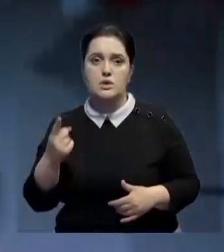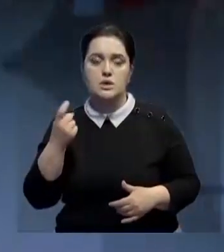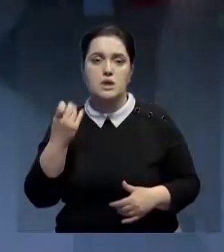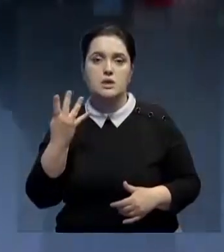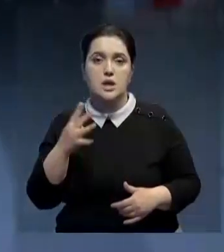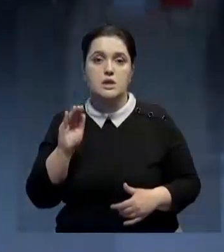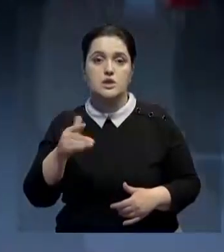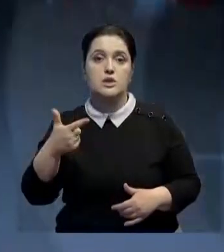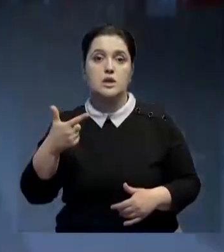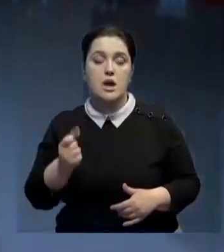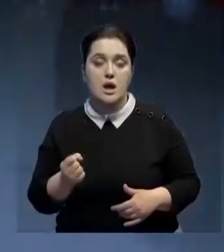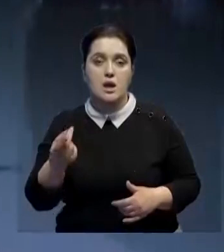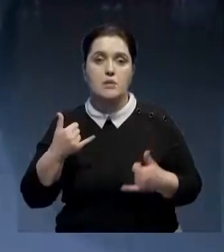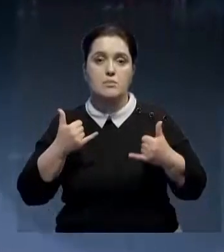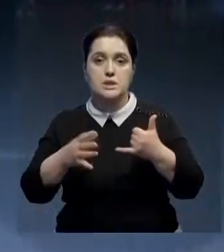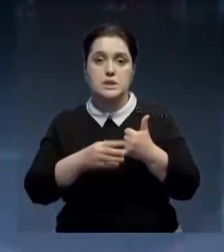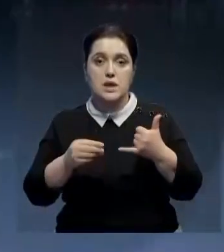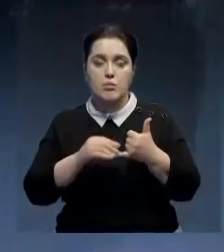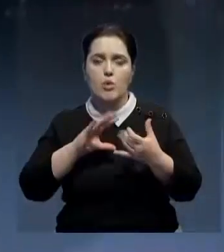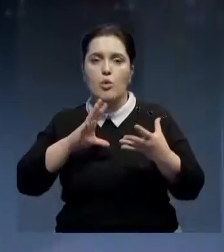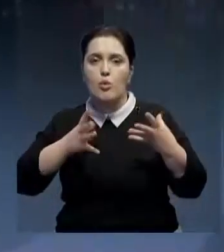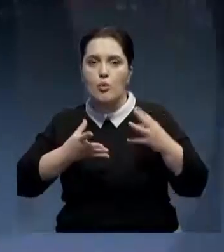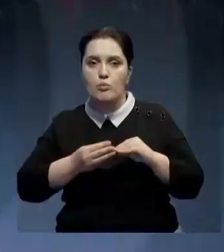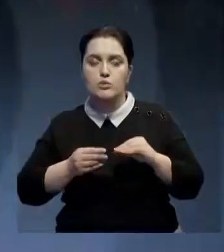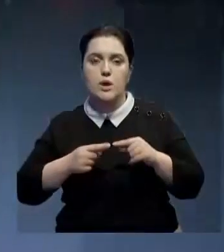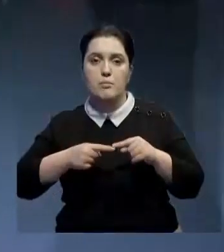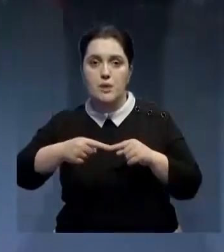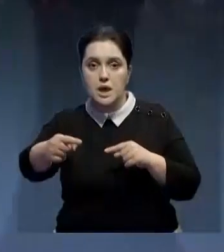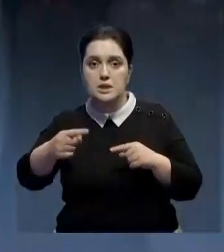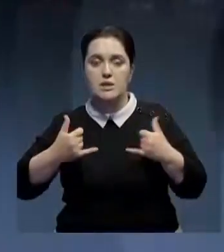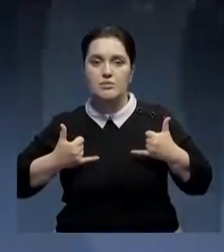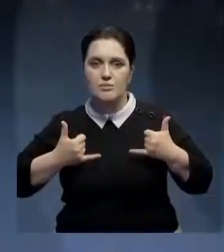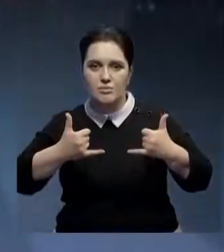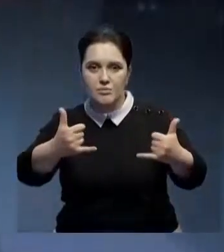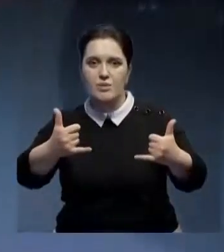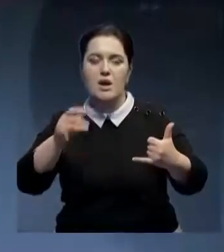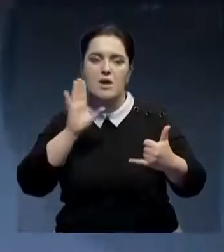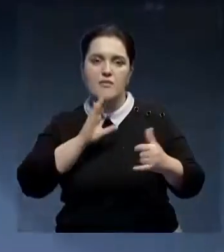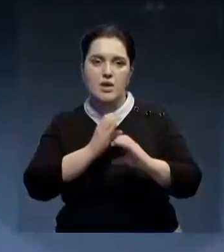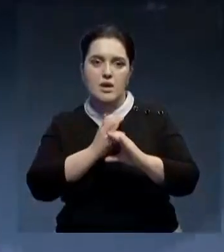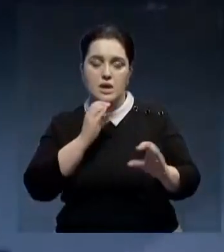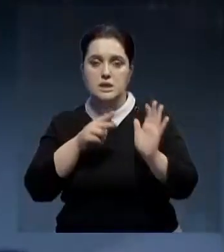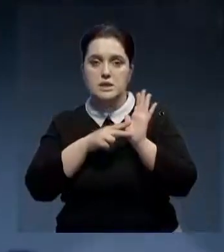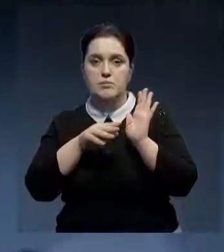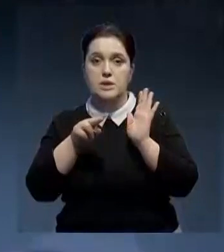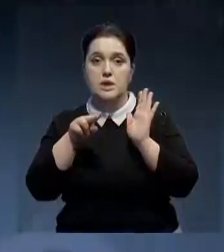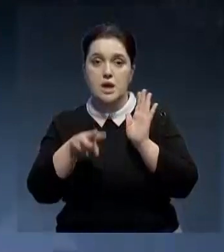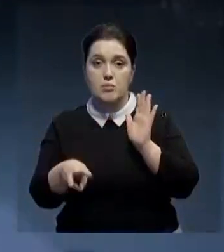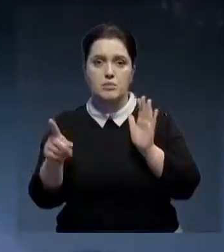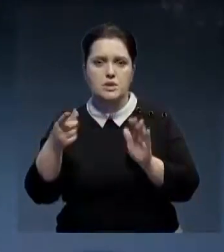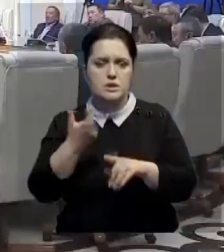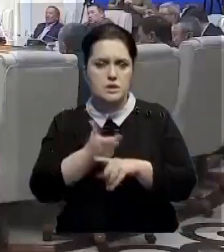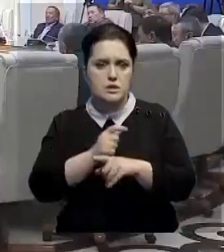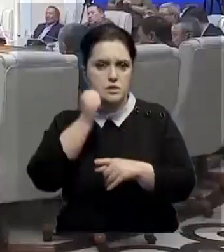больше 140 тысяч гектаров поливных земель. Общая протяженность всех ирригационных сетей превышает 7 тысяч километров. Большая часть из